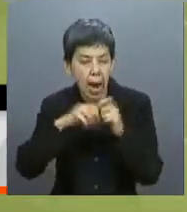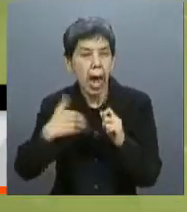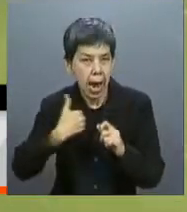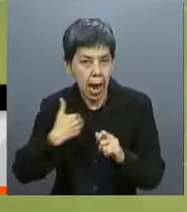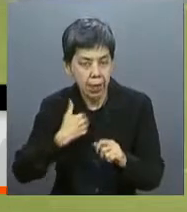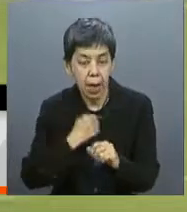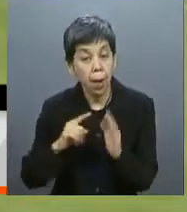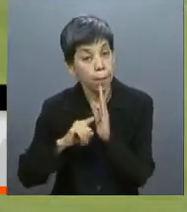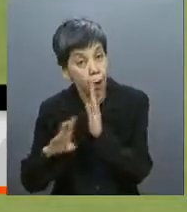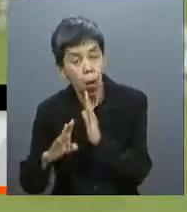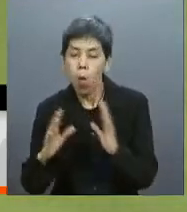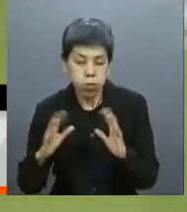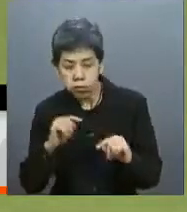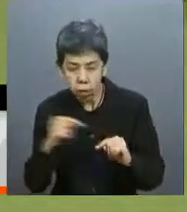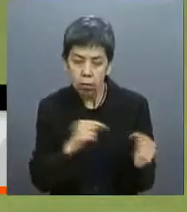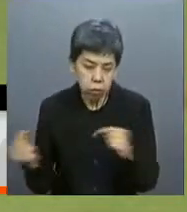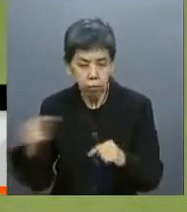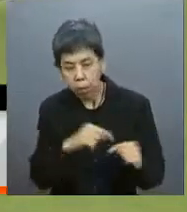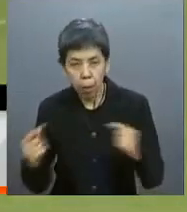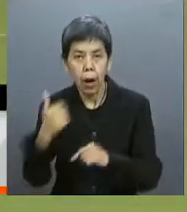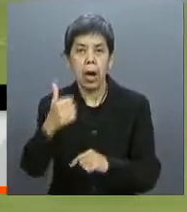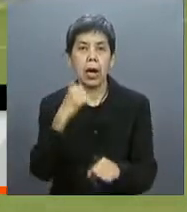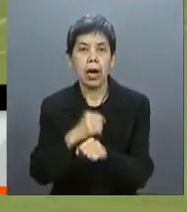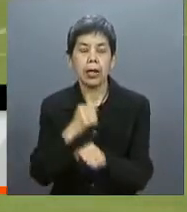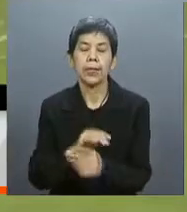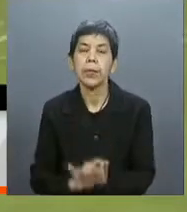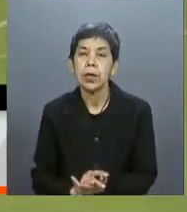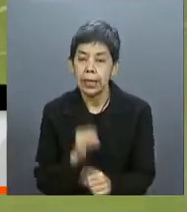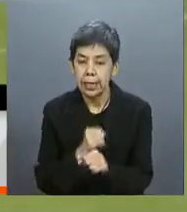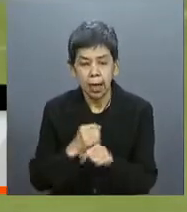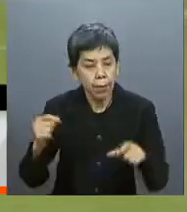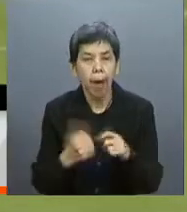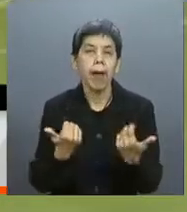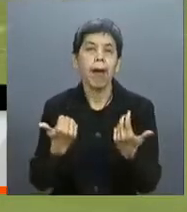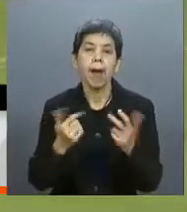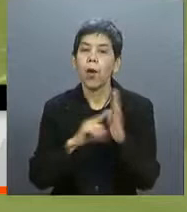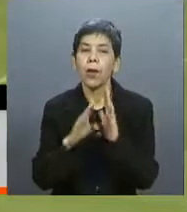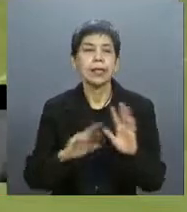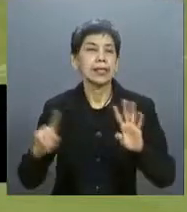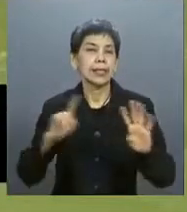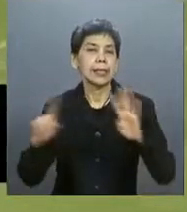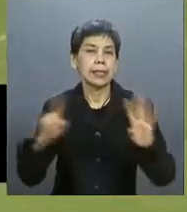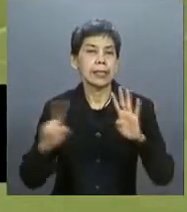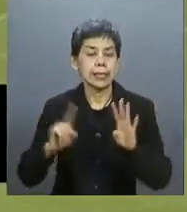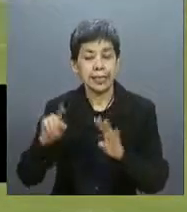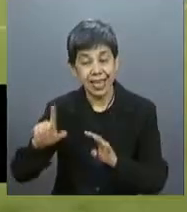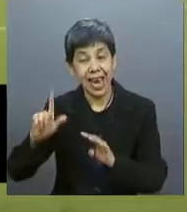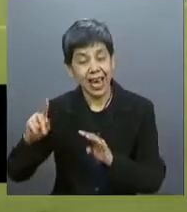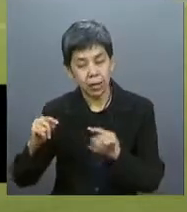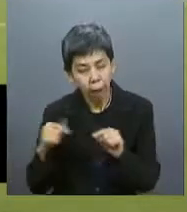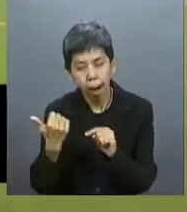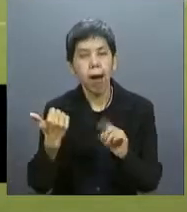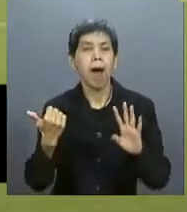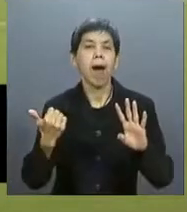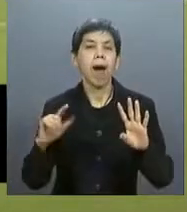แบงคอกกับบุรีรัมย์ยังผลัดกันทำประตูครับคิมซึงยองทำประตูหนีห่างให้บุรีรัมย์ 4-1 แต่ดาแกนบอสควิดไล่ตี